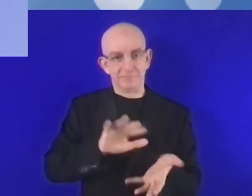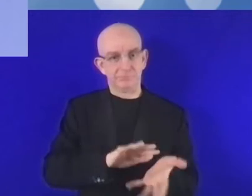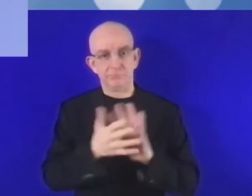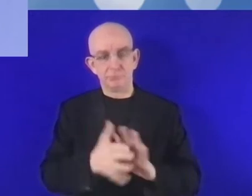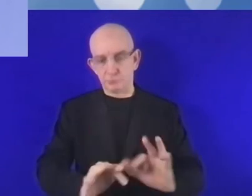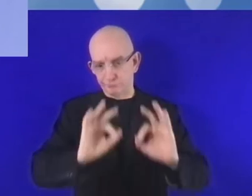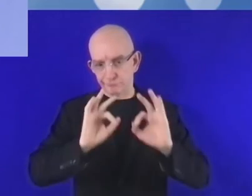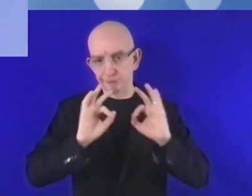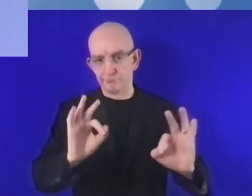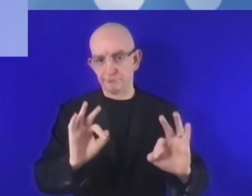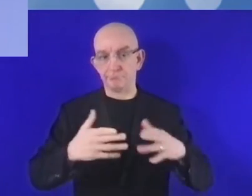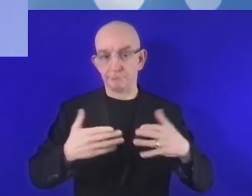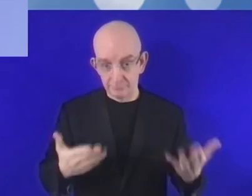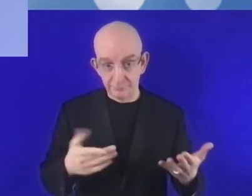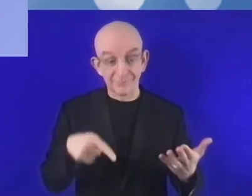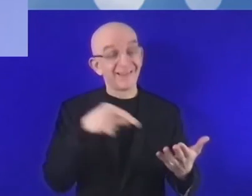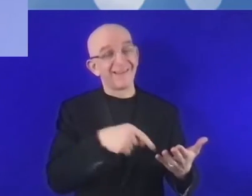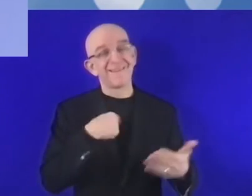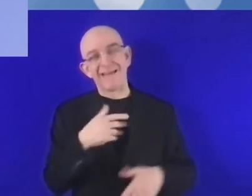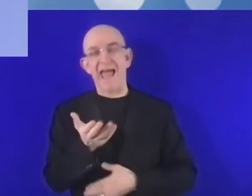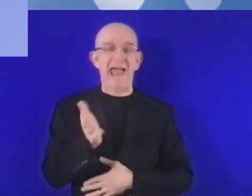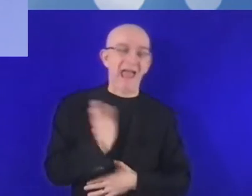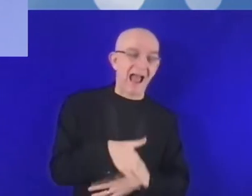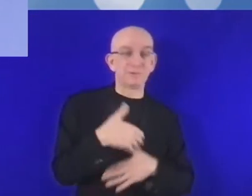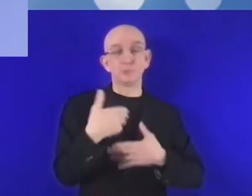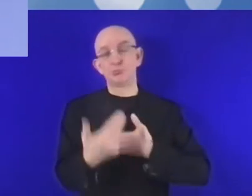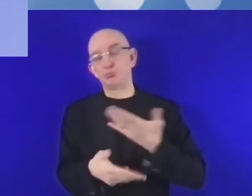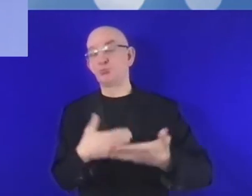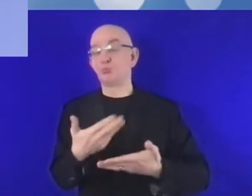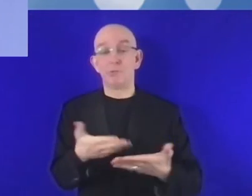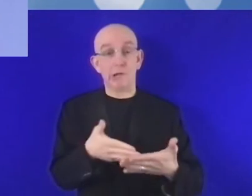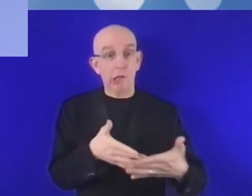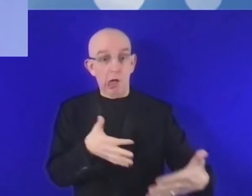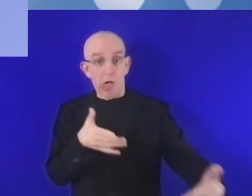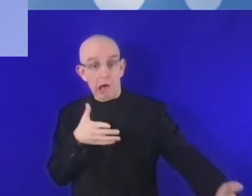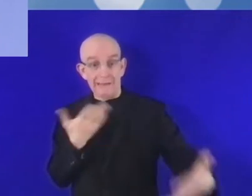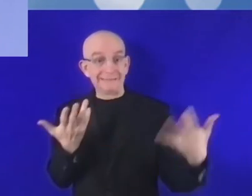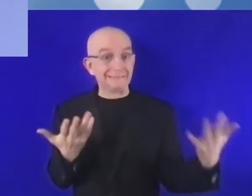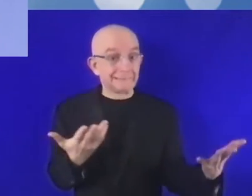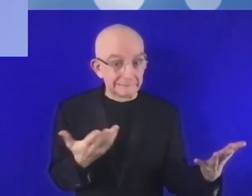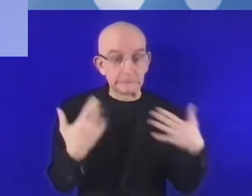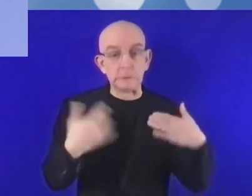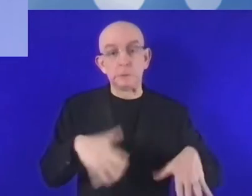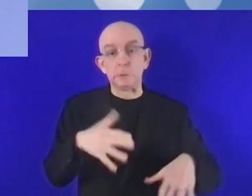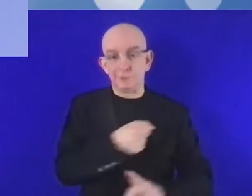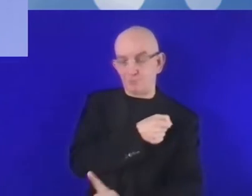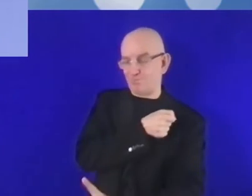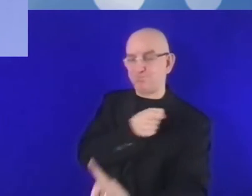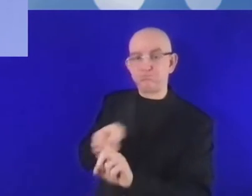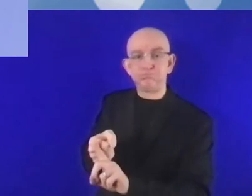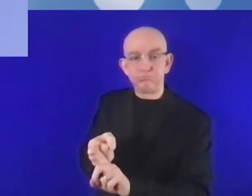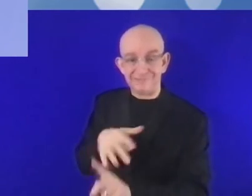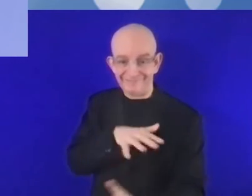такая трансформация сбылась. Если мы не освоим быстро цифровые технологии, тогда,